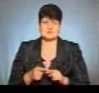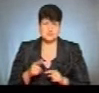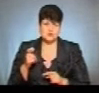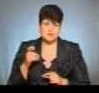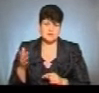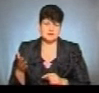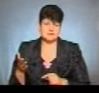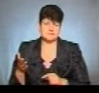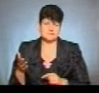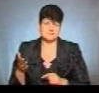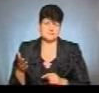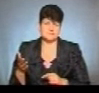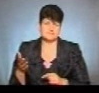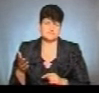Чортківщина